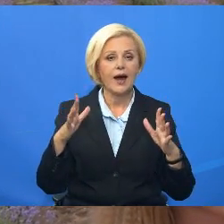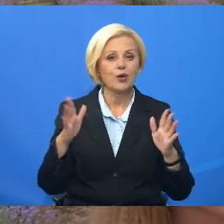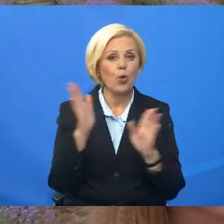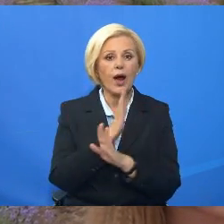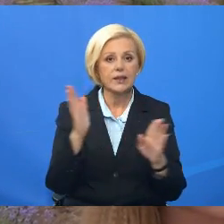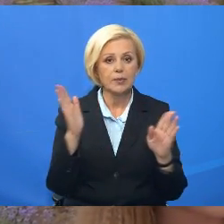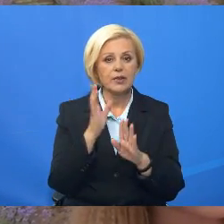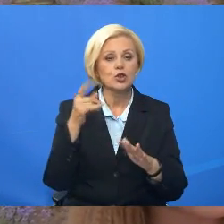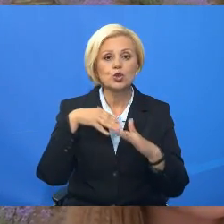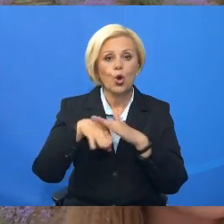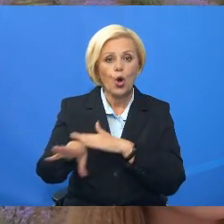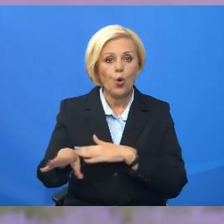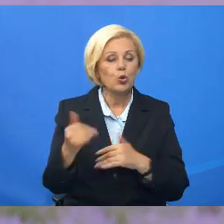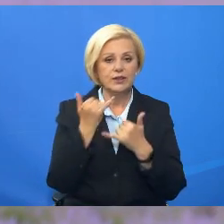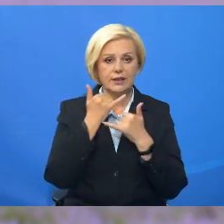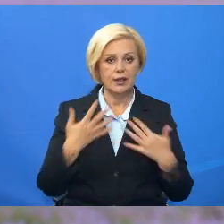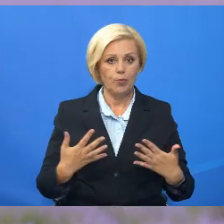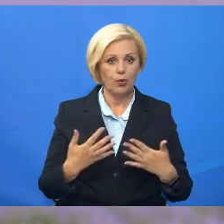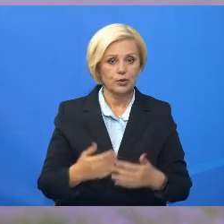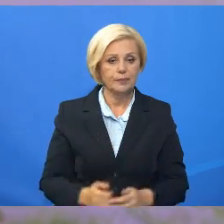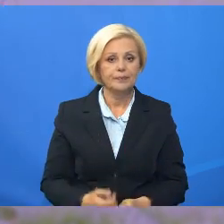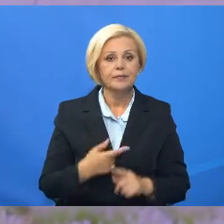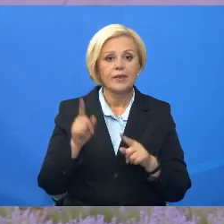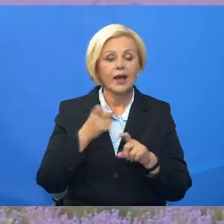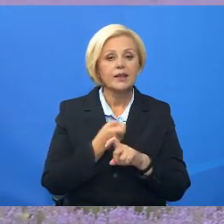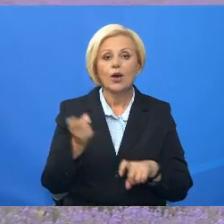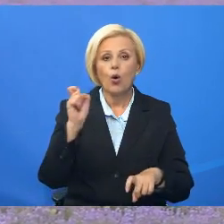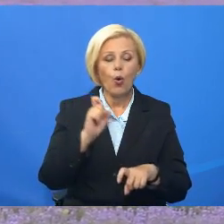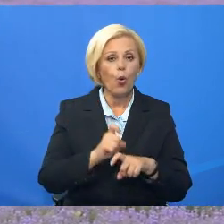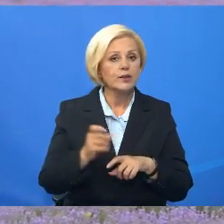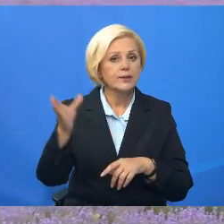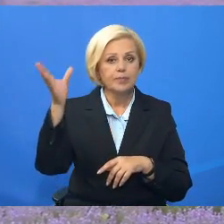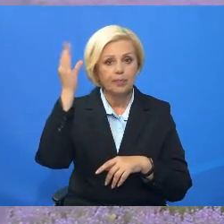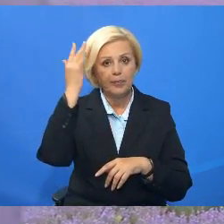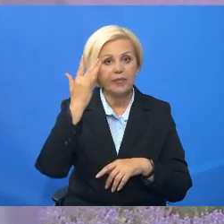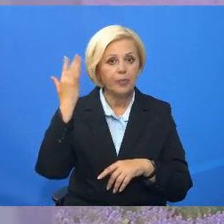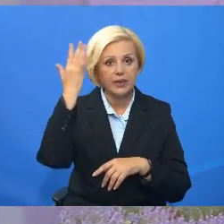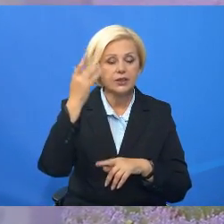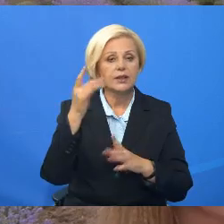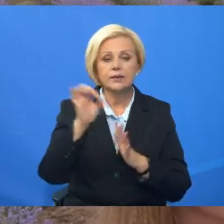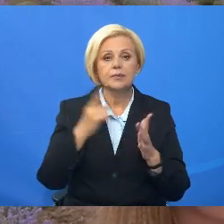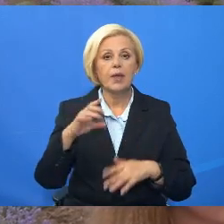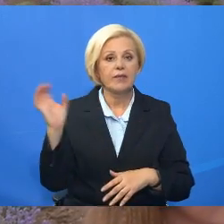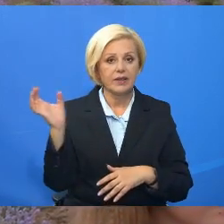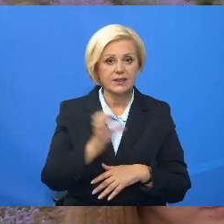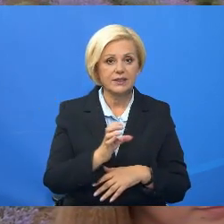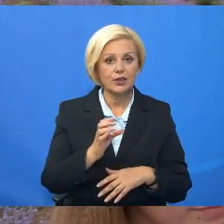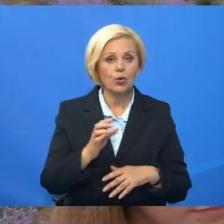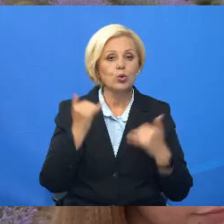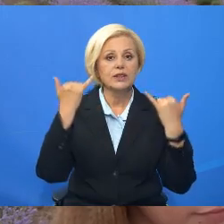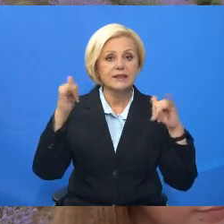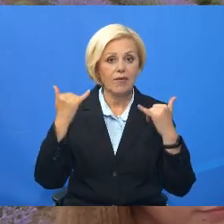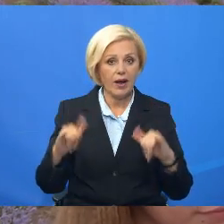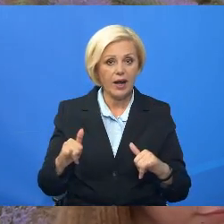что уйти отсюда невозможно. Это очень впечатляет с первой секунды, завораживает